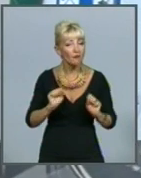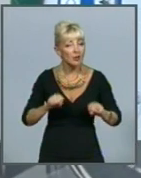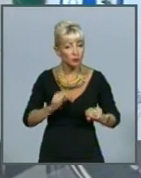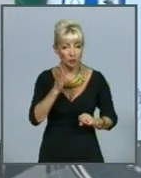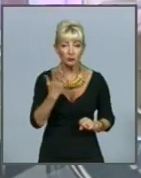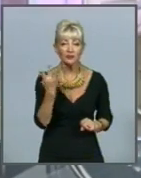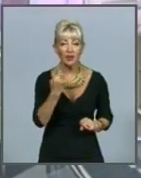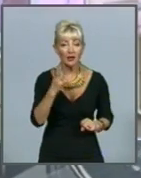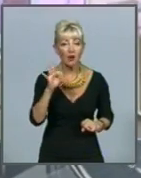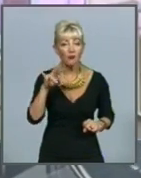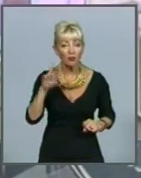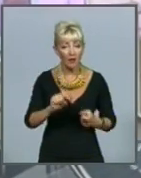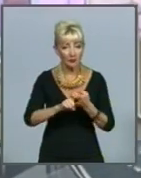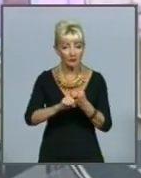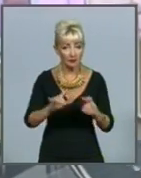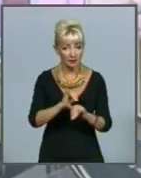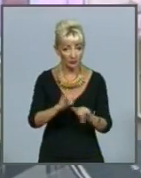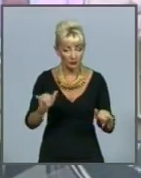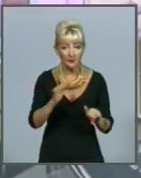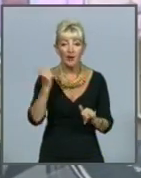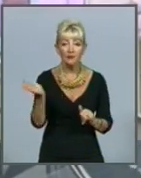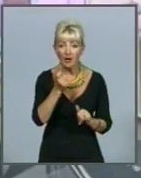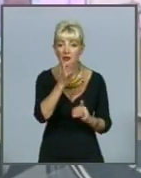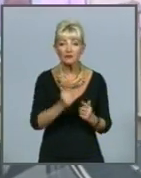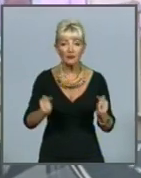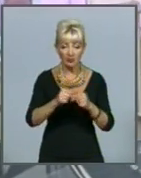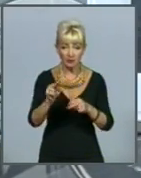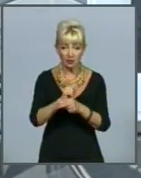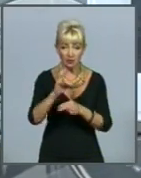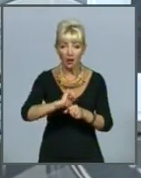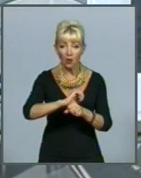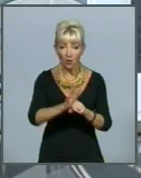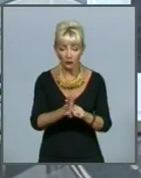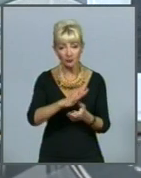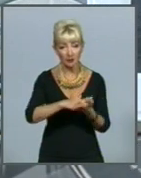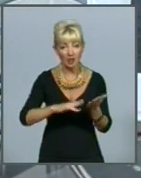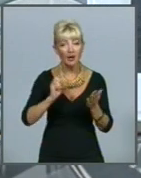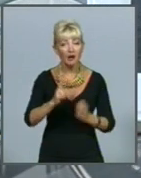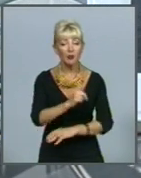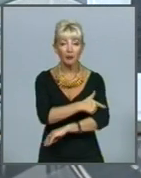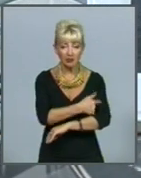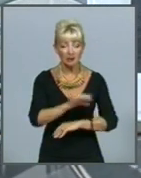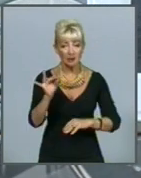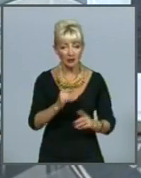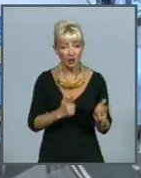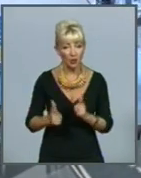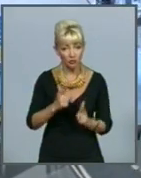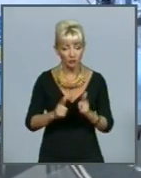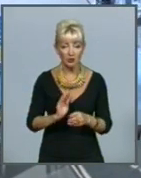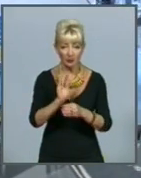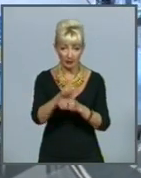своєчасного лікування хворих на ковід продовжують оновлювати як базу медустанов, так і готувати додаткові лікарняні